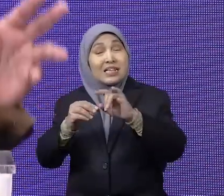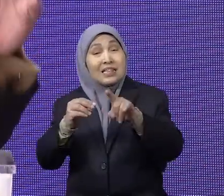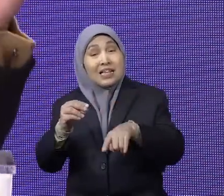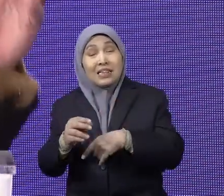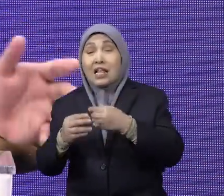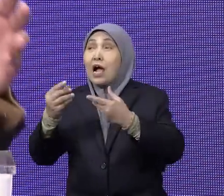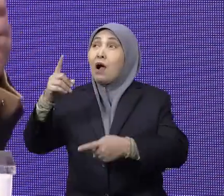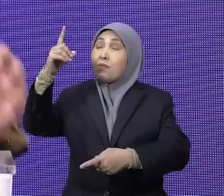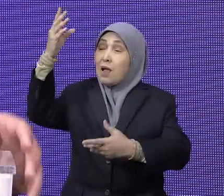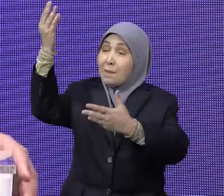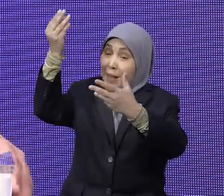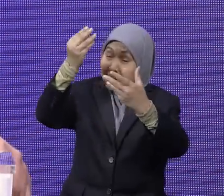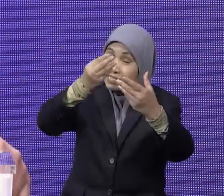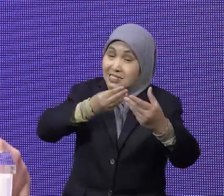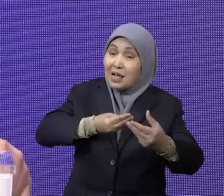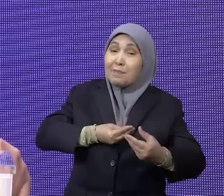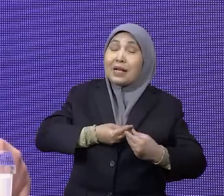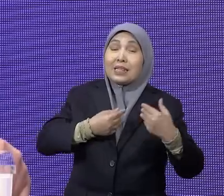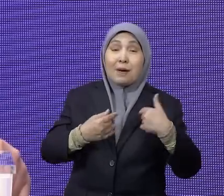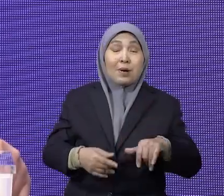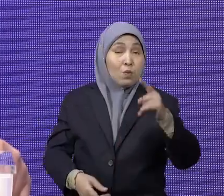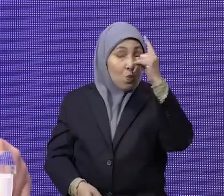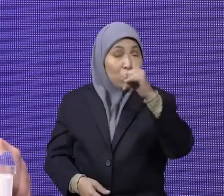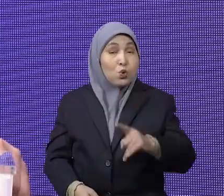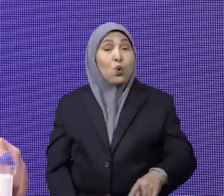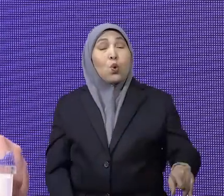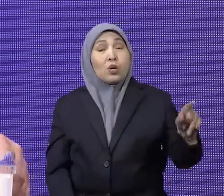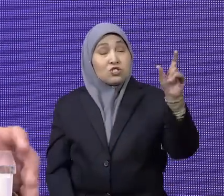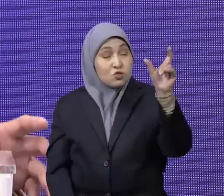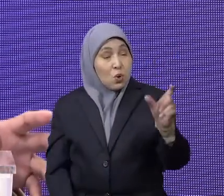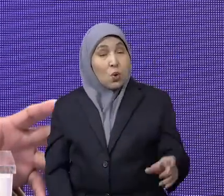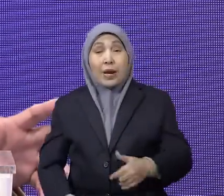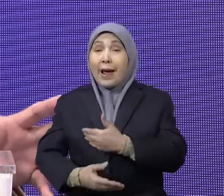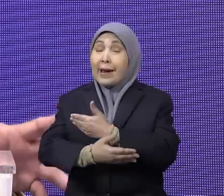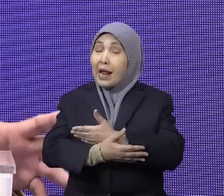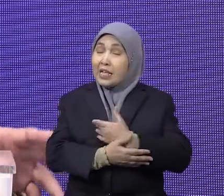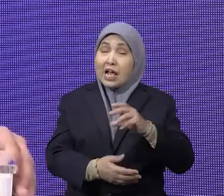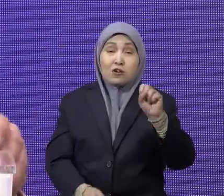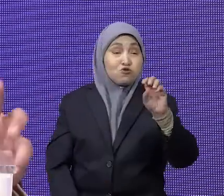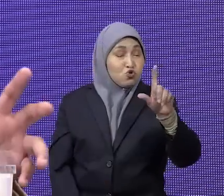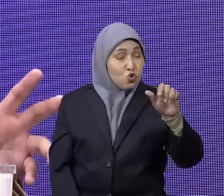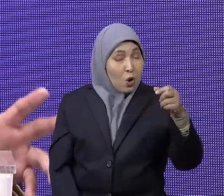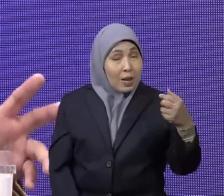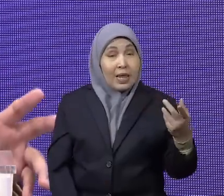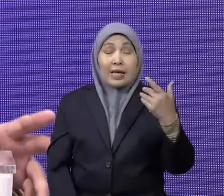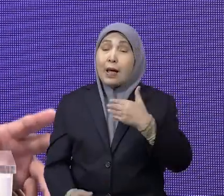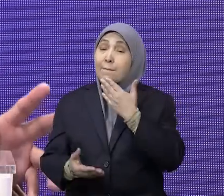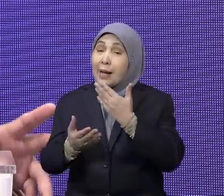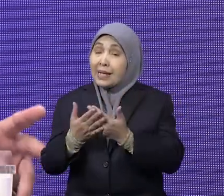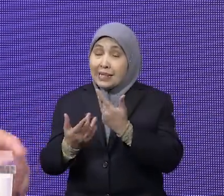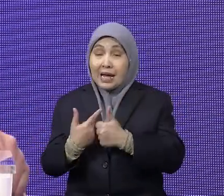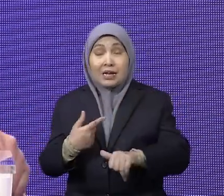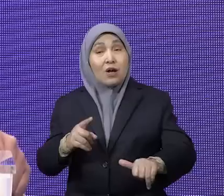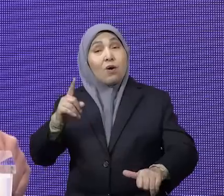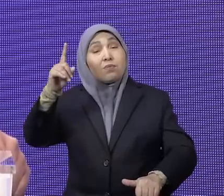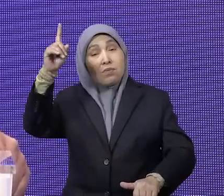tentang kurniaan Allah Subhanahu Wa Taala untuk baginda seorang anak yang saleh, seorang anak yang baik